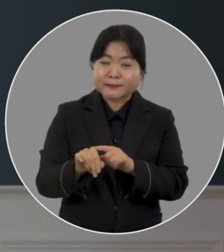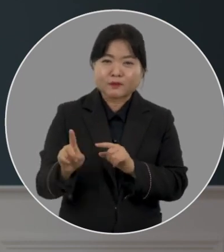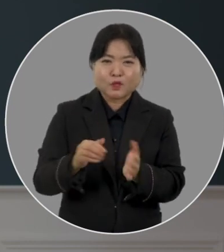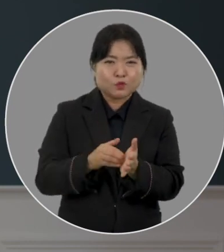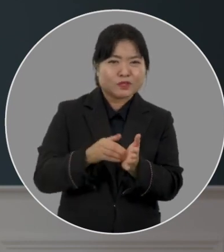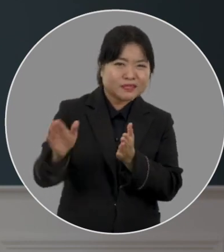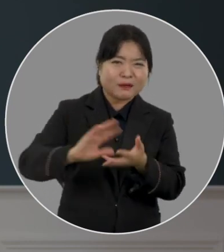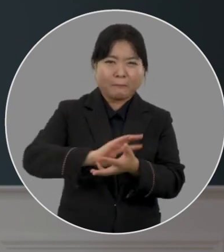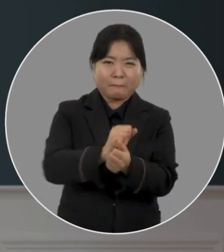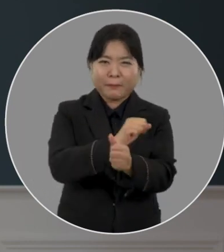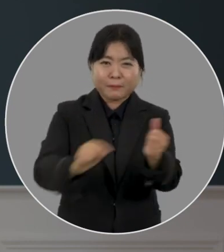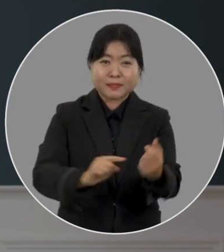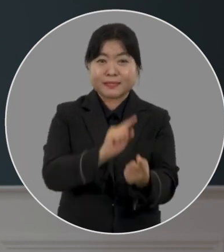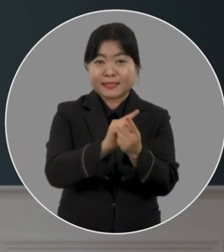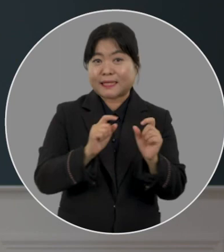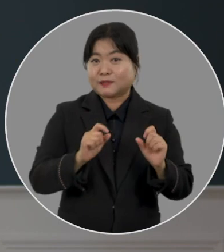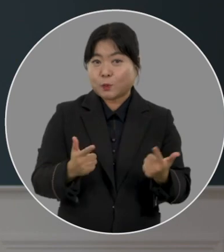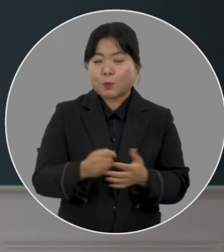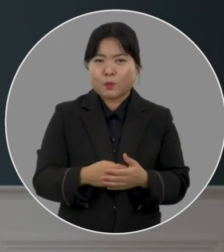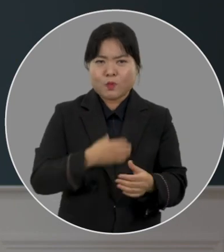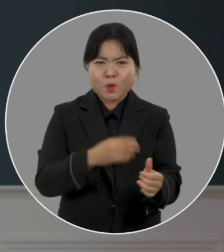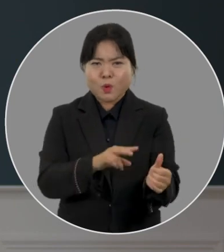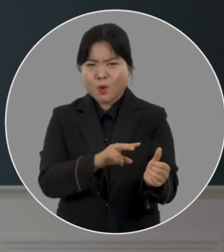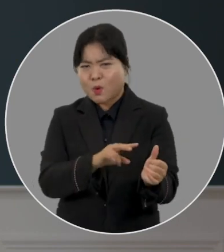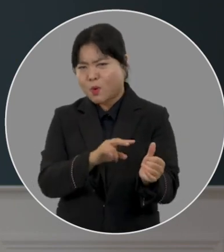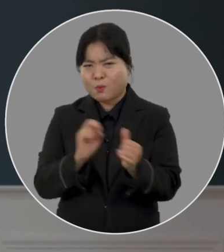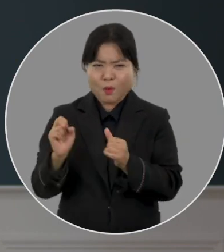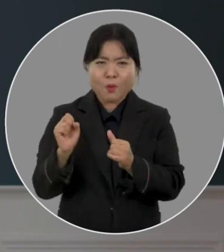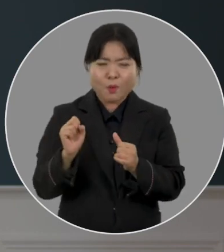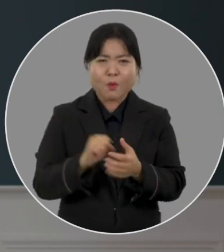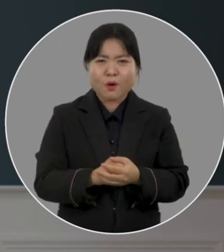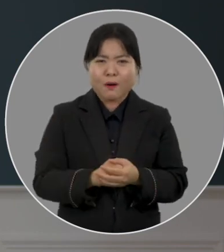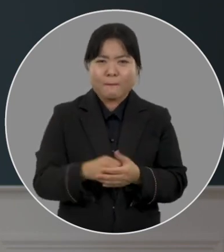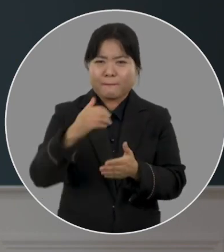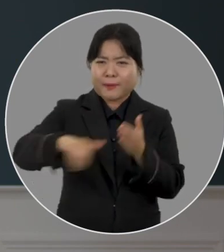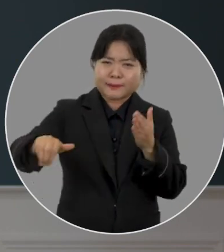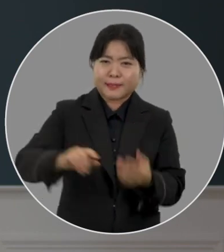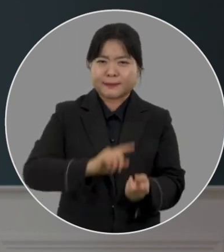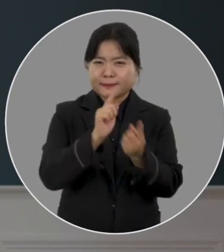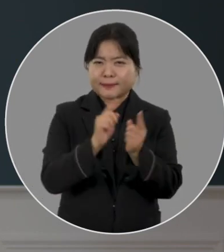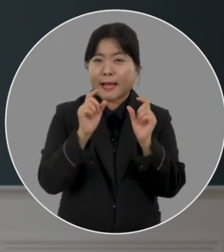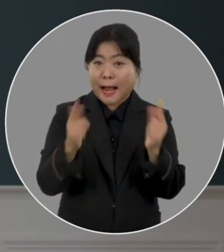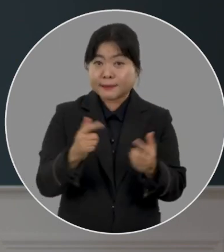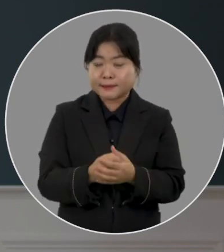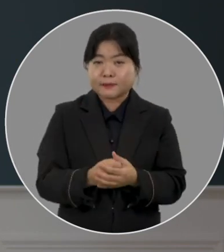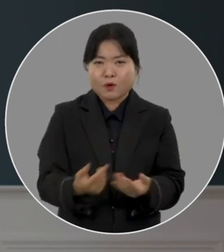어떤 퇴치나 박멸의 대상이 아니고, 또 이제 혐오나 배제의 대상이